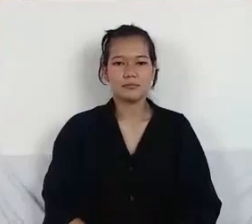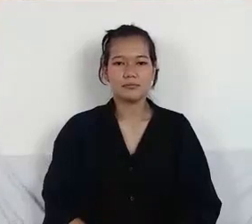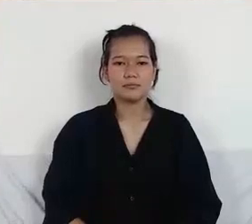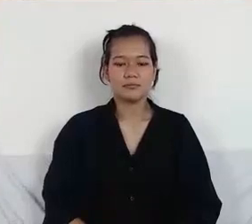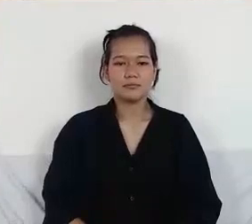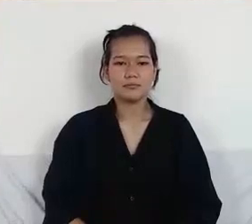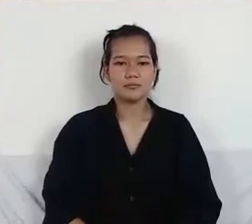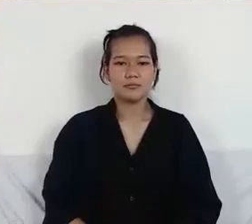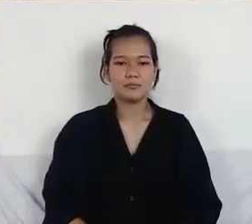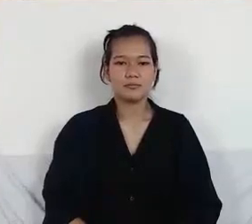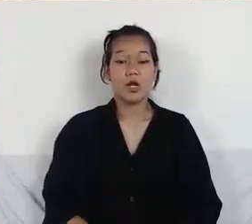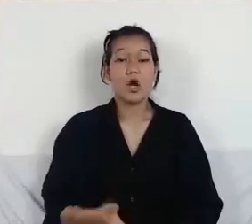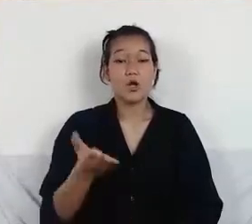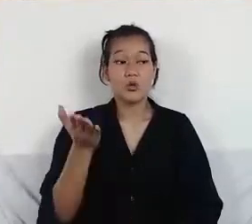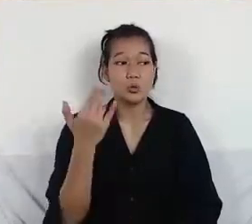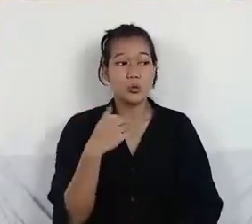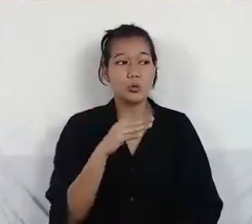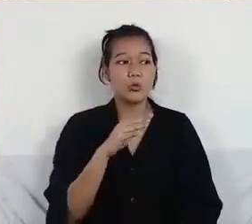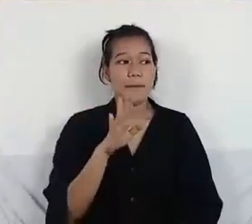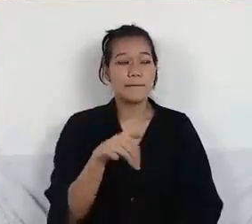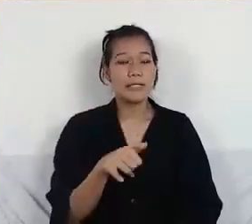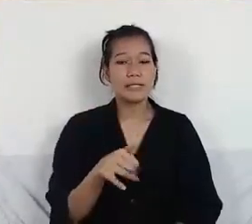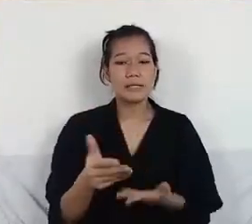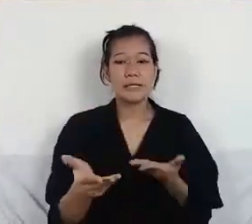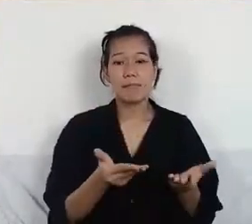Dulu ketika masih melayani di Jawa Tengah, saudaraku,